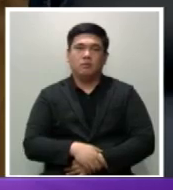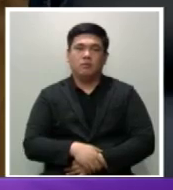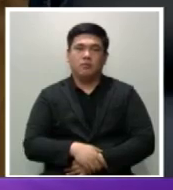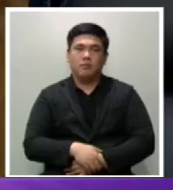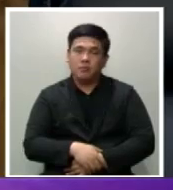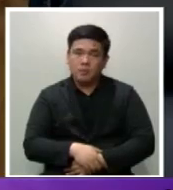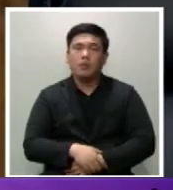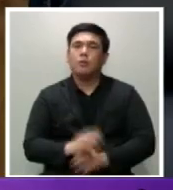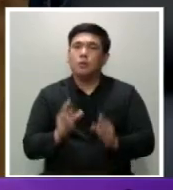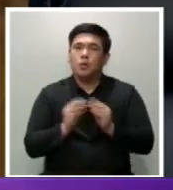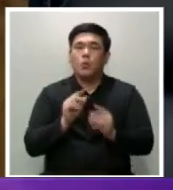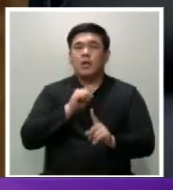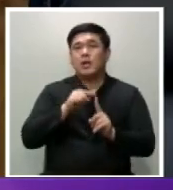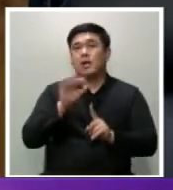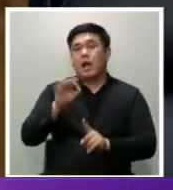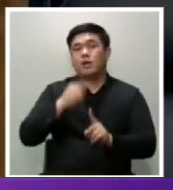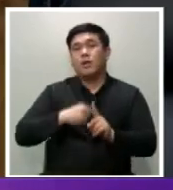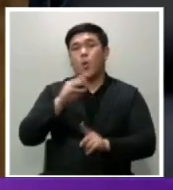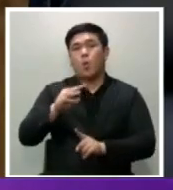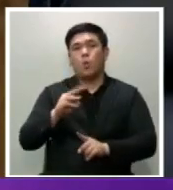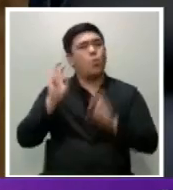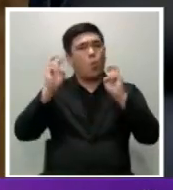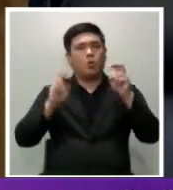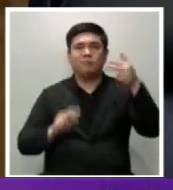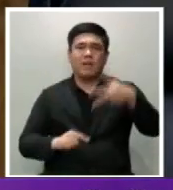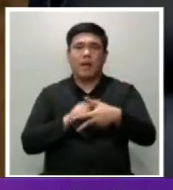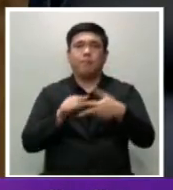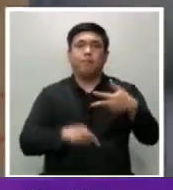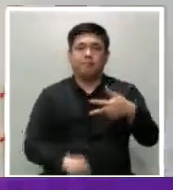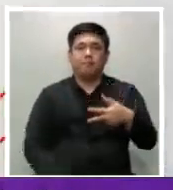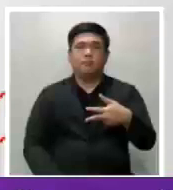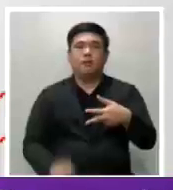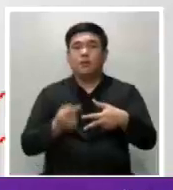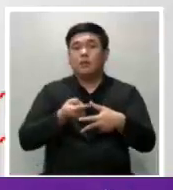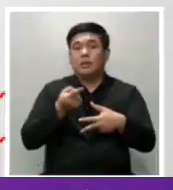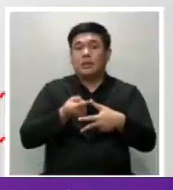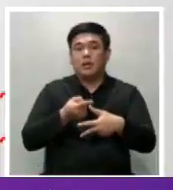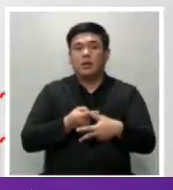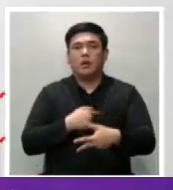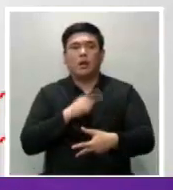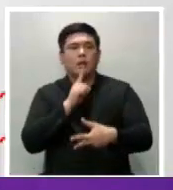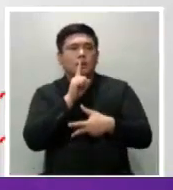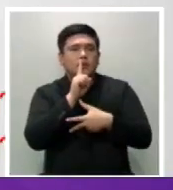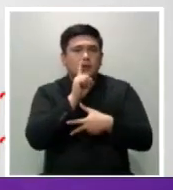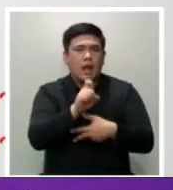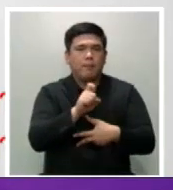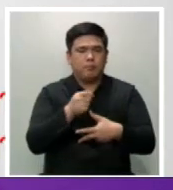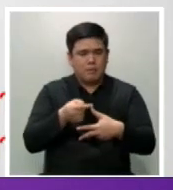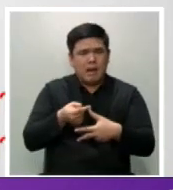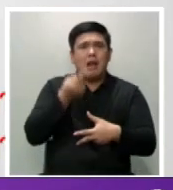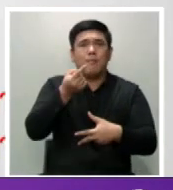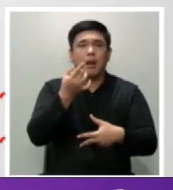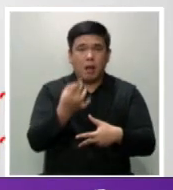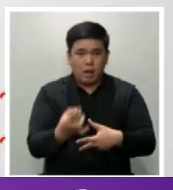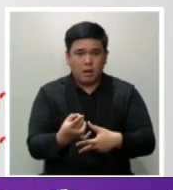สิ่งที่ประชุมกันในวันที่9มิถุนายน3เรื่องเท่านั้นแหละครับ1สืบสาวราวเรื่องว่าเรื่องนี้เป็น